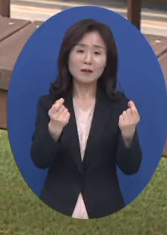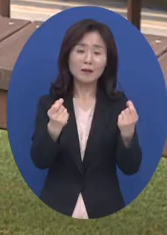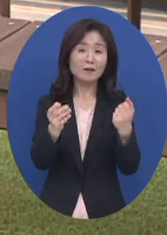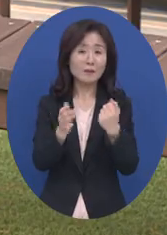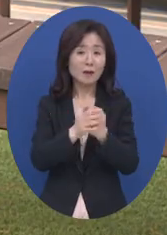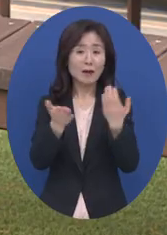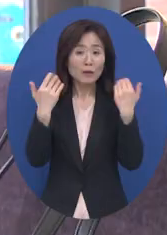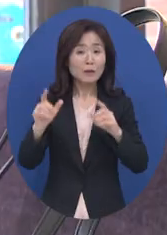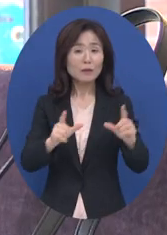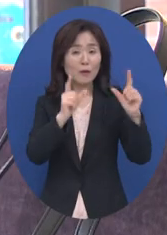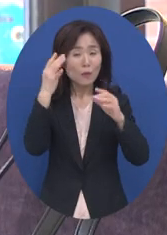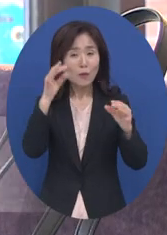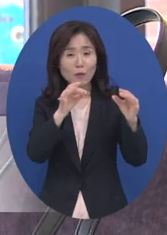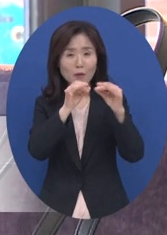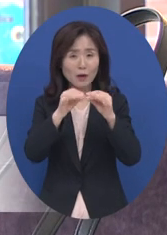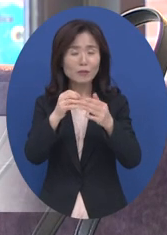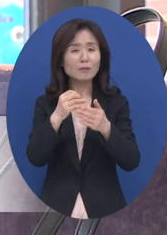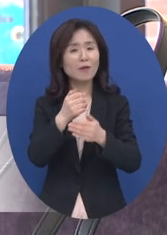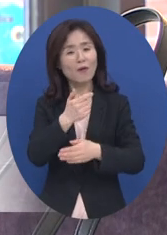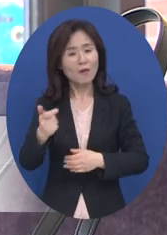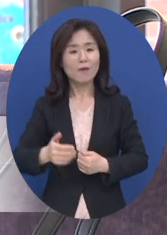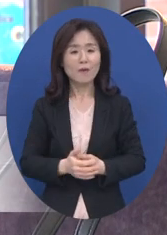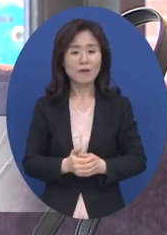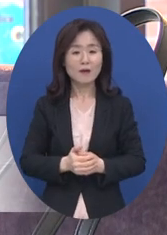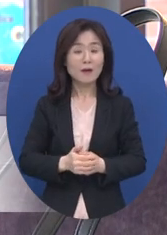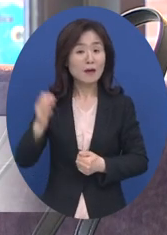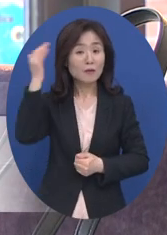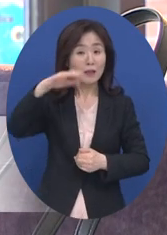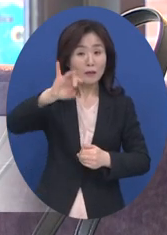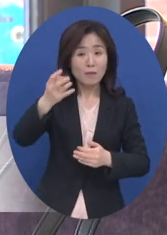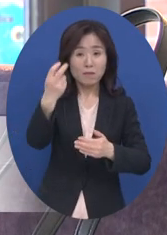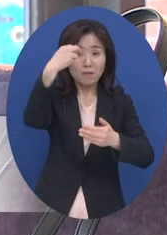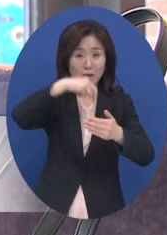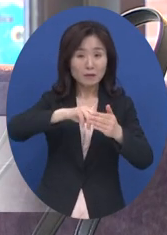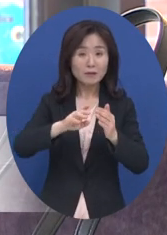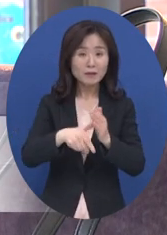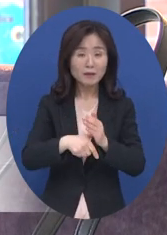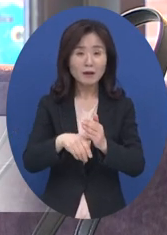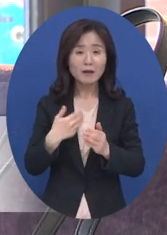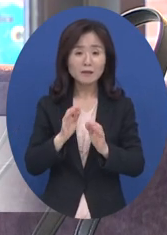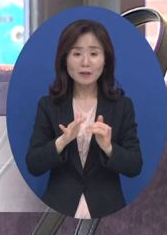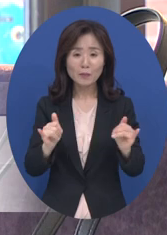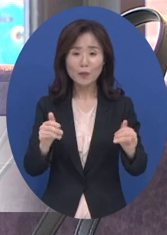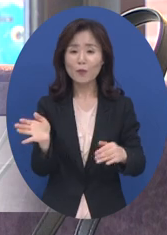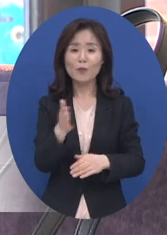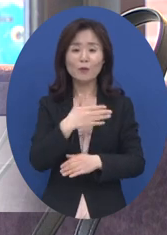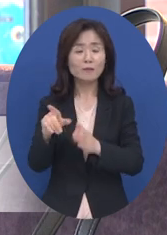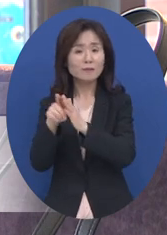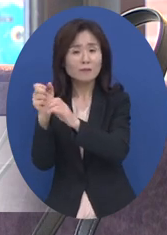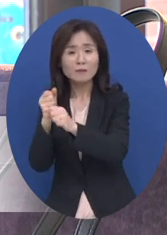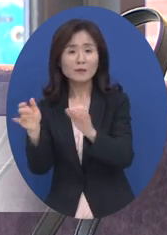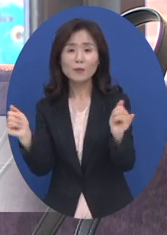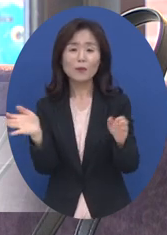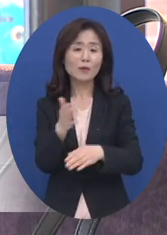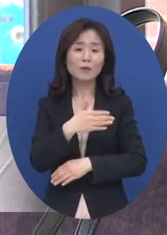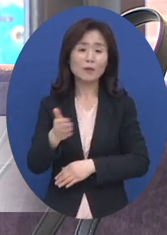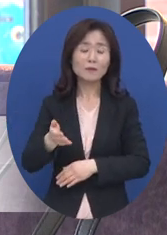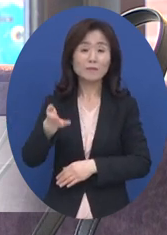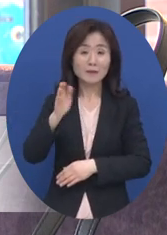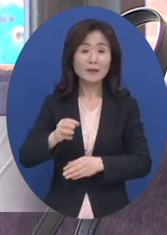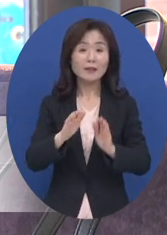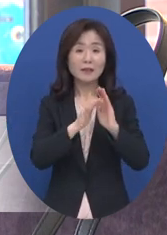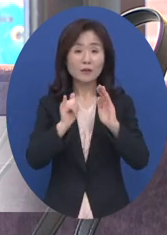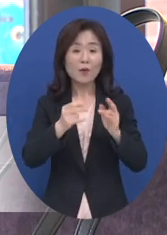많습니다 인기 궁 방씨 대청 많은 사람이 너무 업과 무시할 사람도 없었는데 이가 섞이는